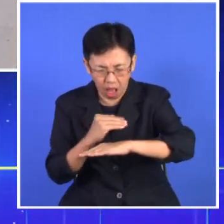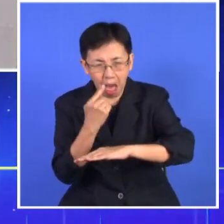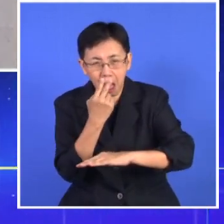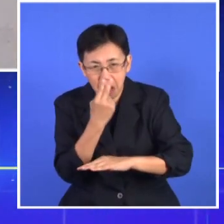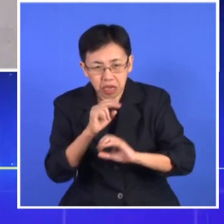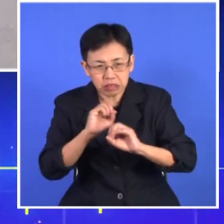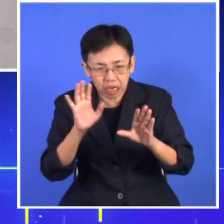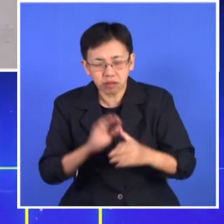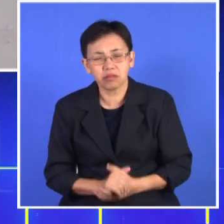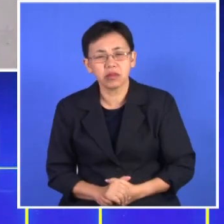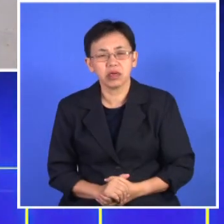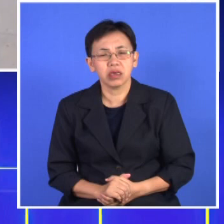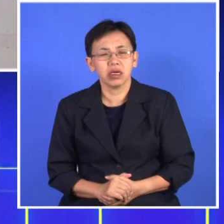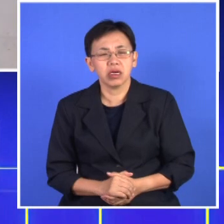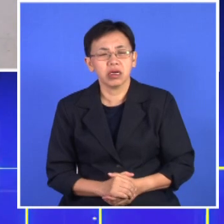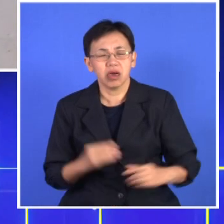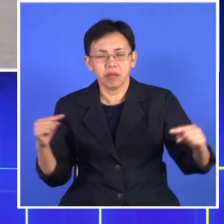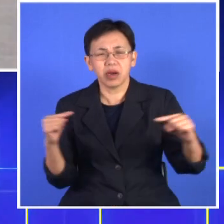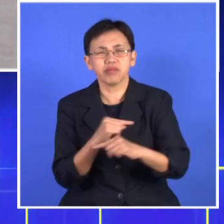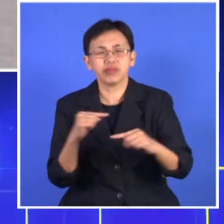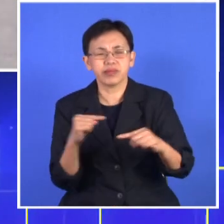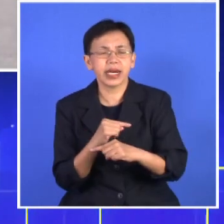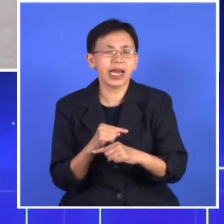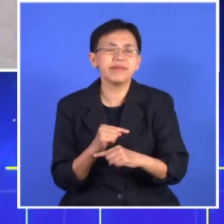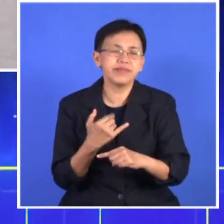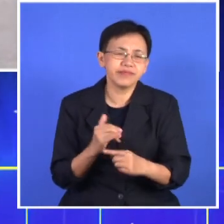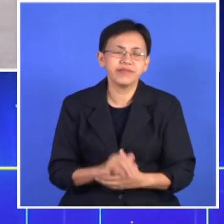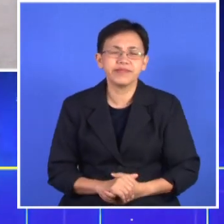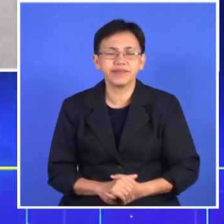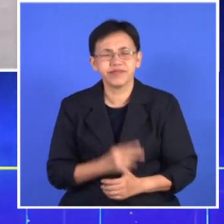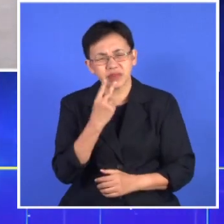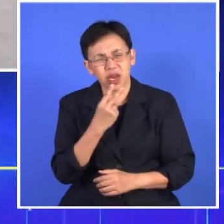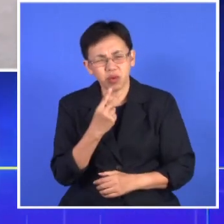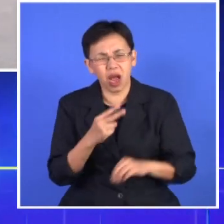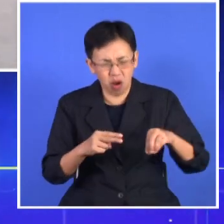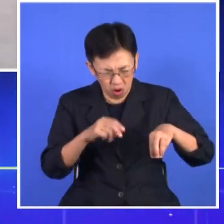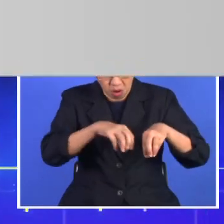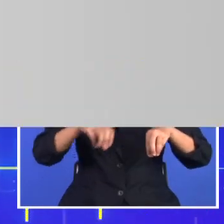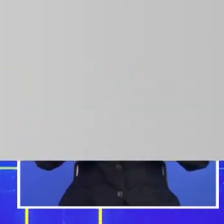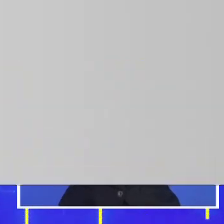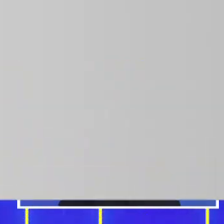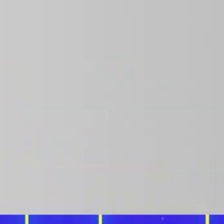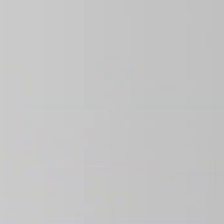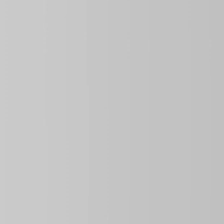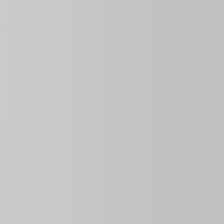แต่ถนนมันเป็นถนน 2เลนบางก็สงกลมก็มีสงเหลี่ยมก็มีแต่บางทีมันนูนมากเกินไปหรือ